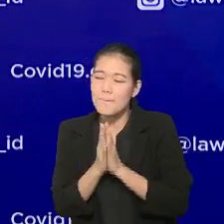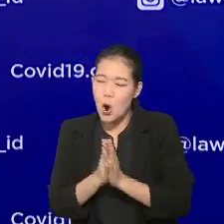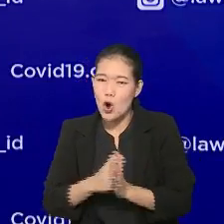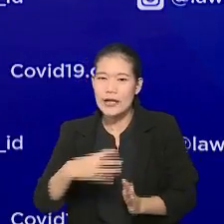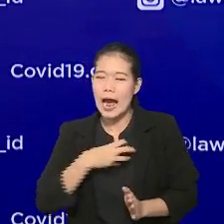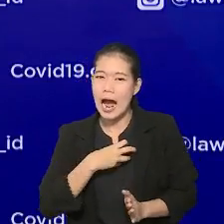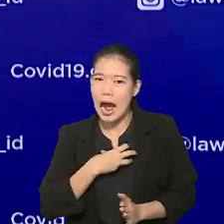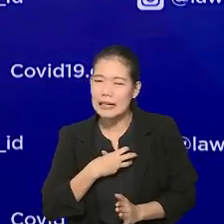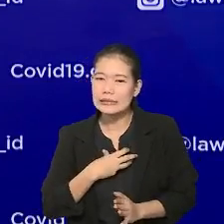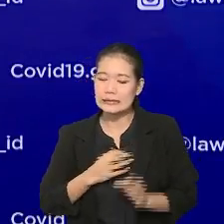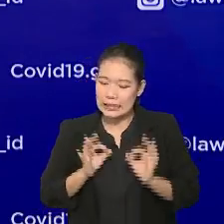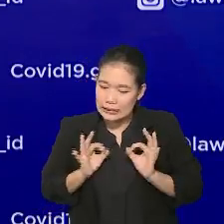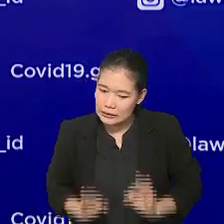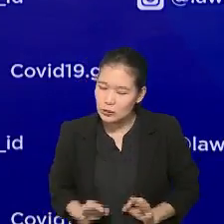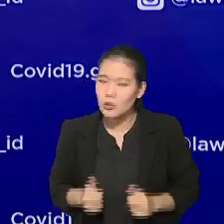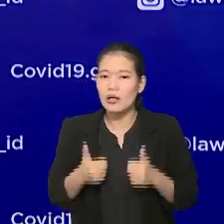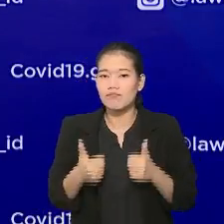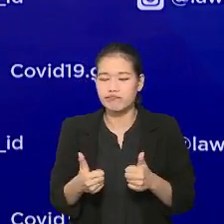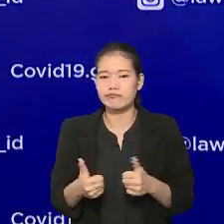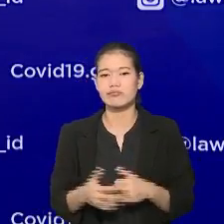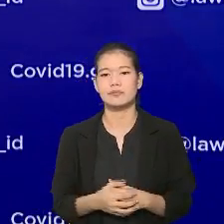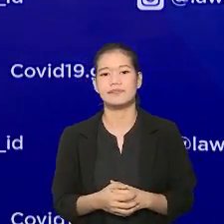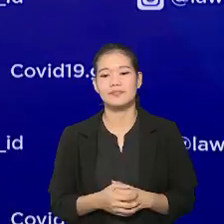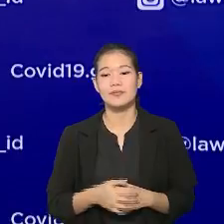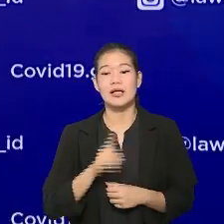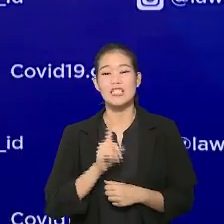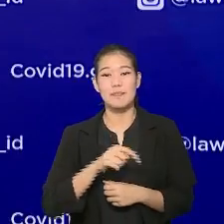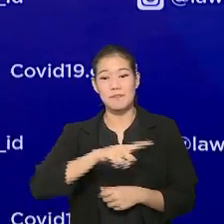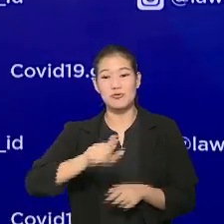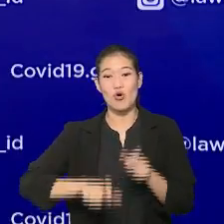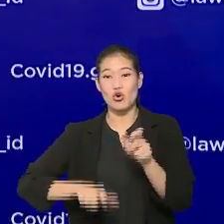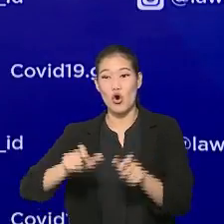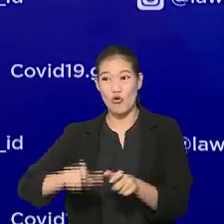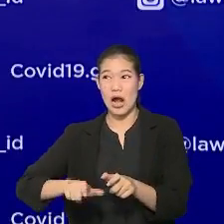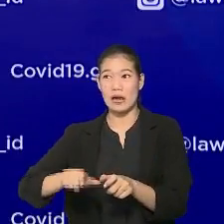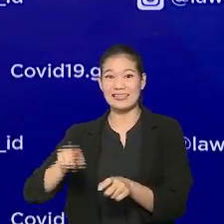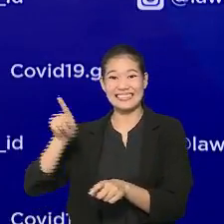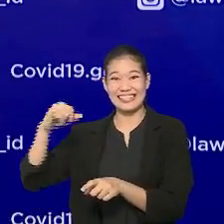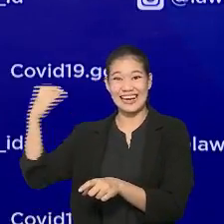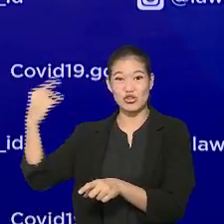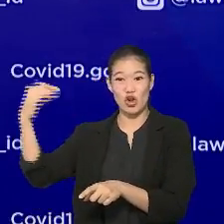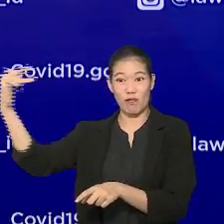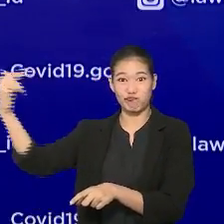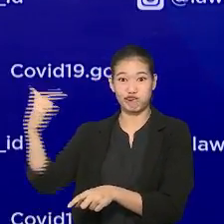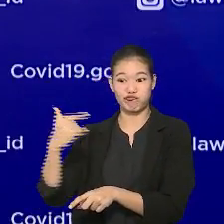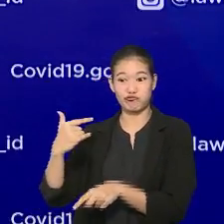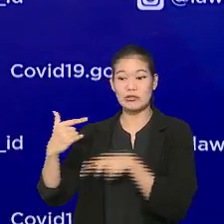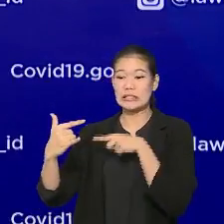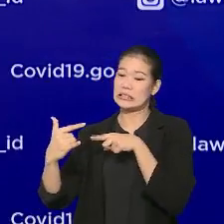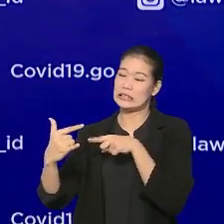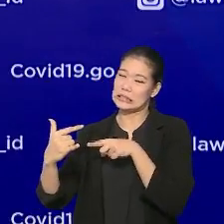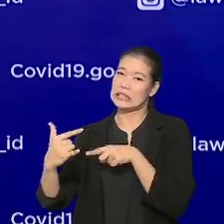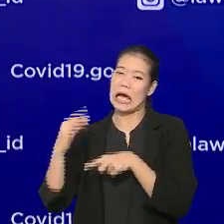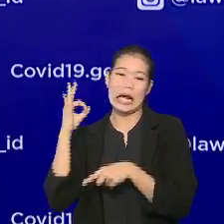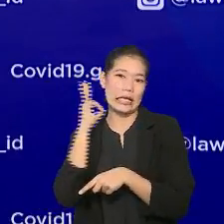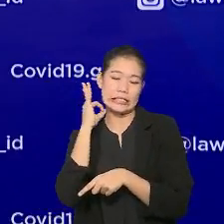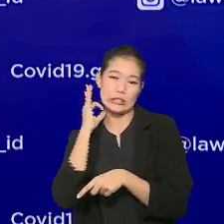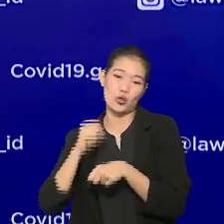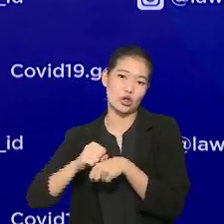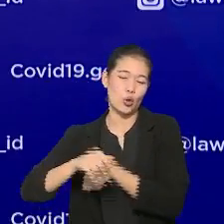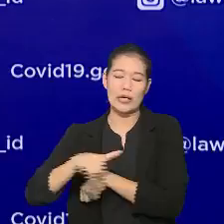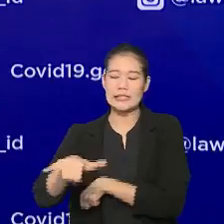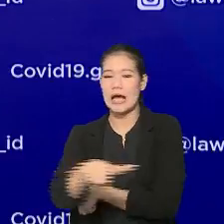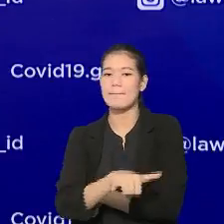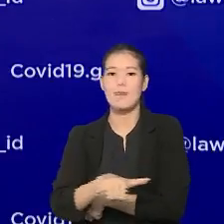secara bertanggung jawab. Mengingat setiap pelaku perjalanan internasional memiliki risiko tertular yang sama